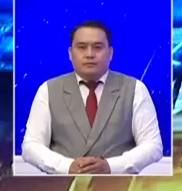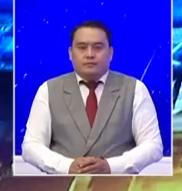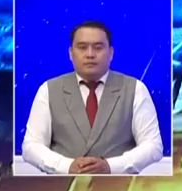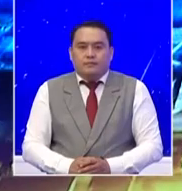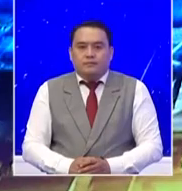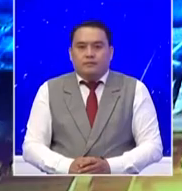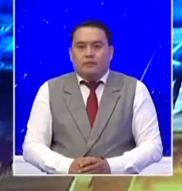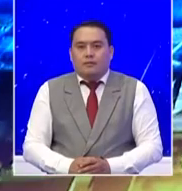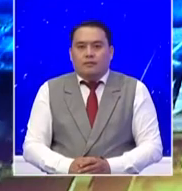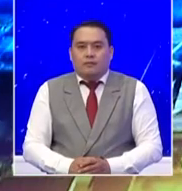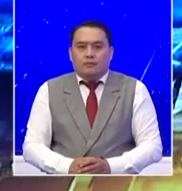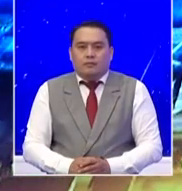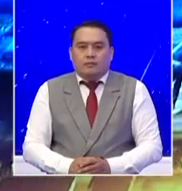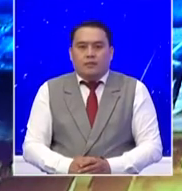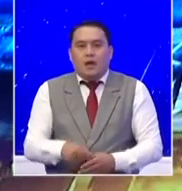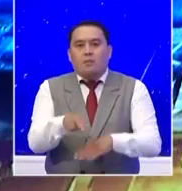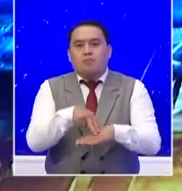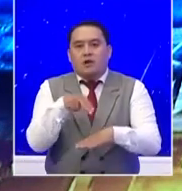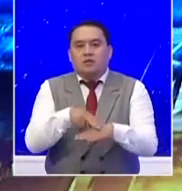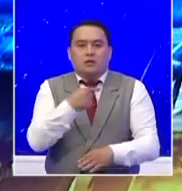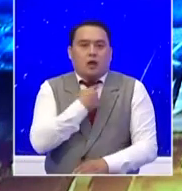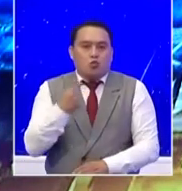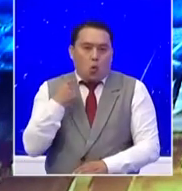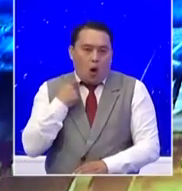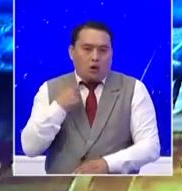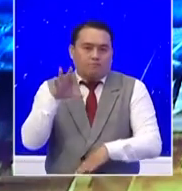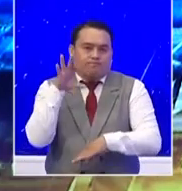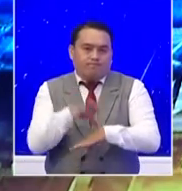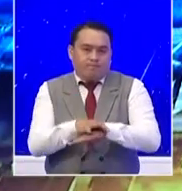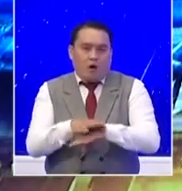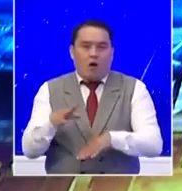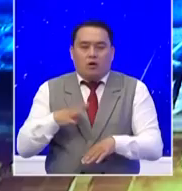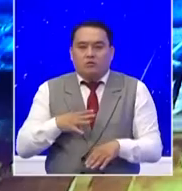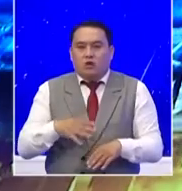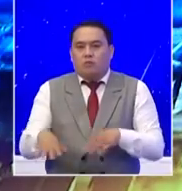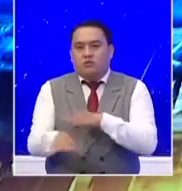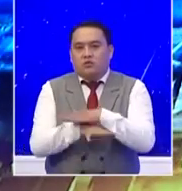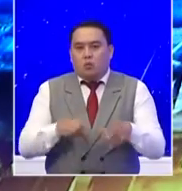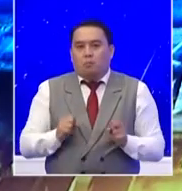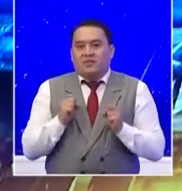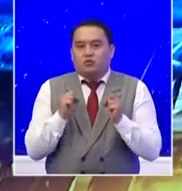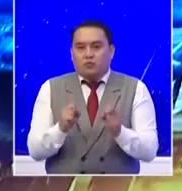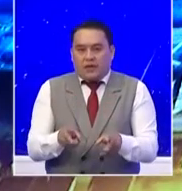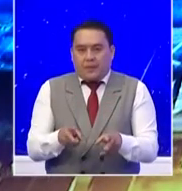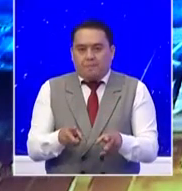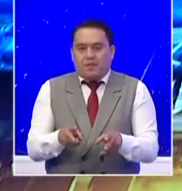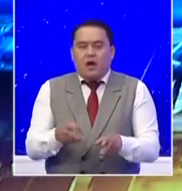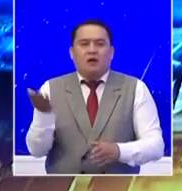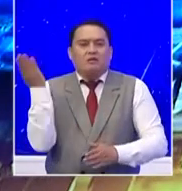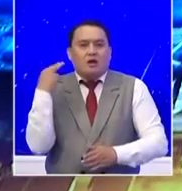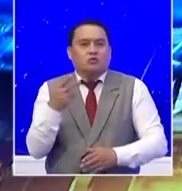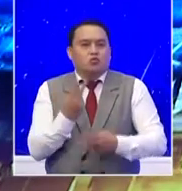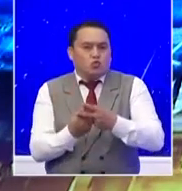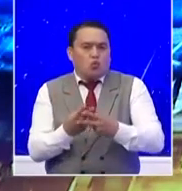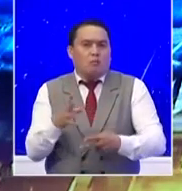Продолжаем выпуск. Под прицелом терминал. Полицейские Талдыкургана по горячим следам раскрыли дерзкое преступление. Ранее судимый